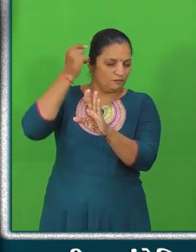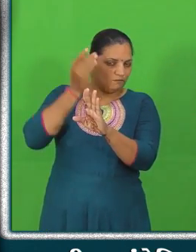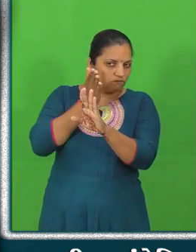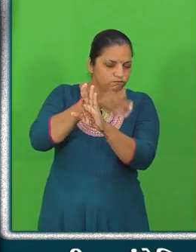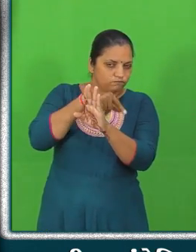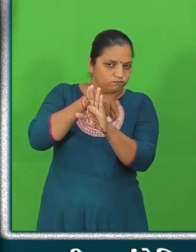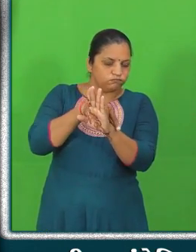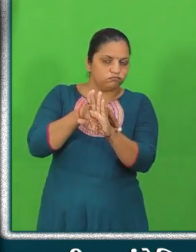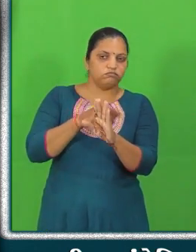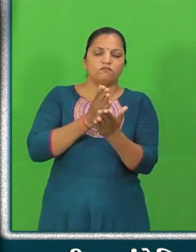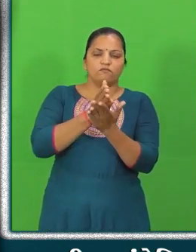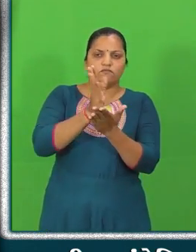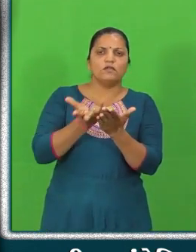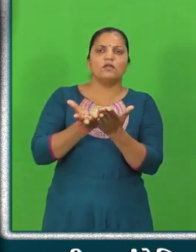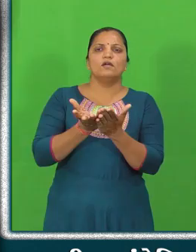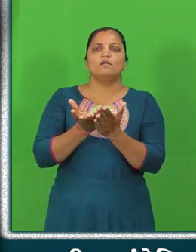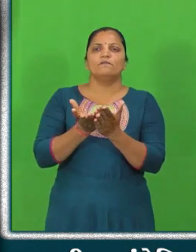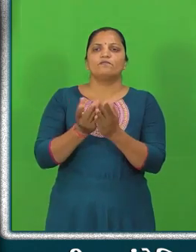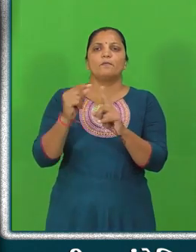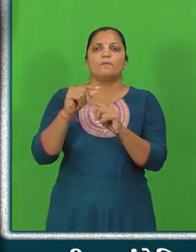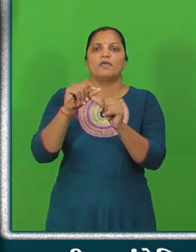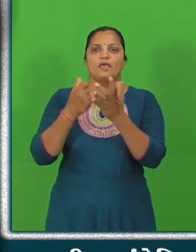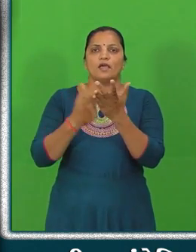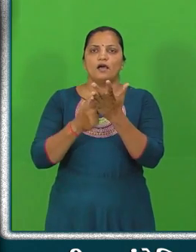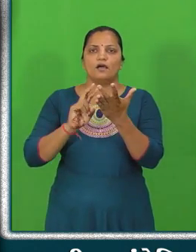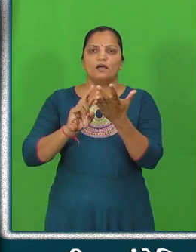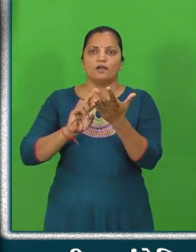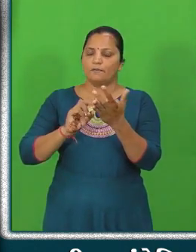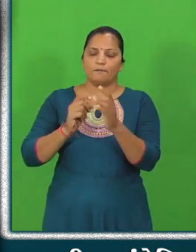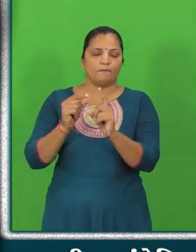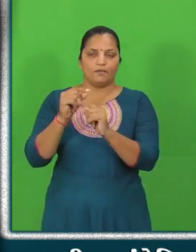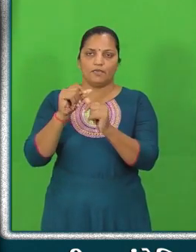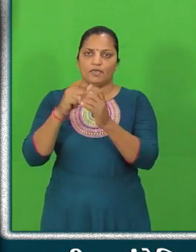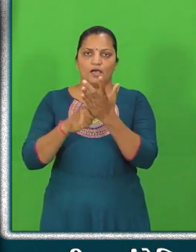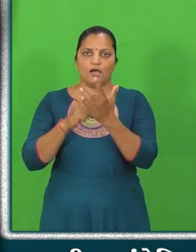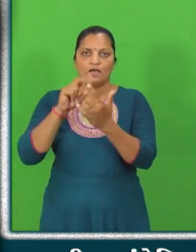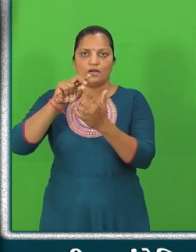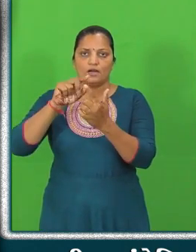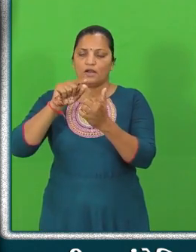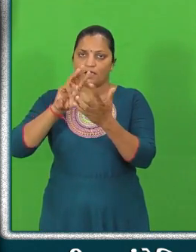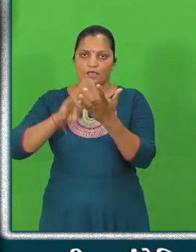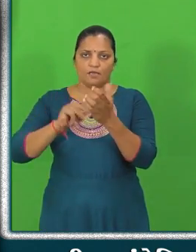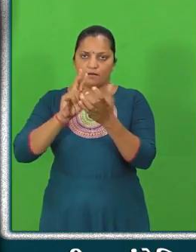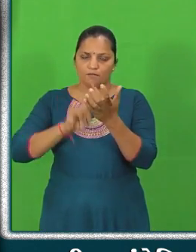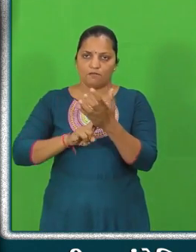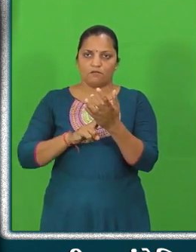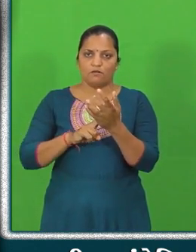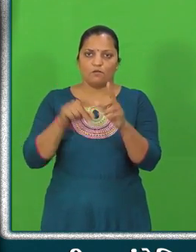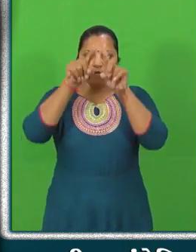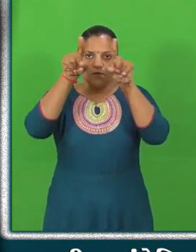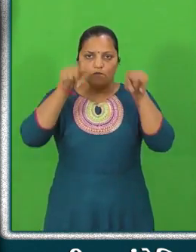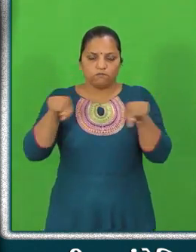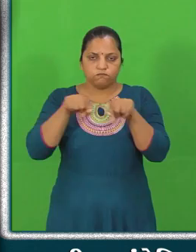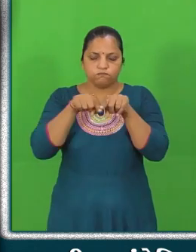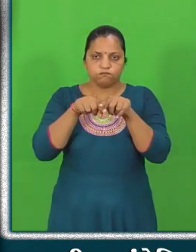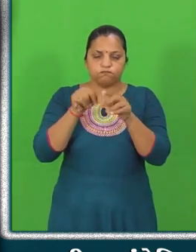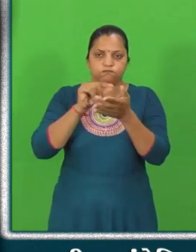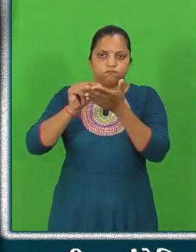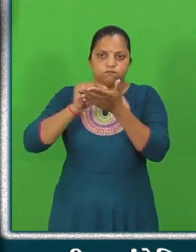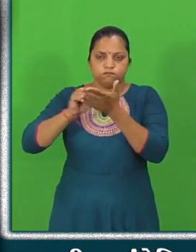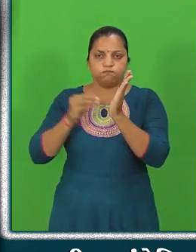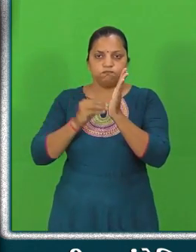મળશે, પ્રતિબિંબનો પ્રકાર કેવો હશે, પ્રતિબિંબનું પરિમાણ કેવું હશે એ તમારે નોંધ કરવાની છે કોઠામાં. તમે બુકની અંદર તમે જોઈ શકશો કે